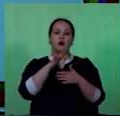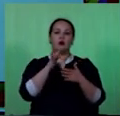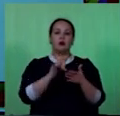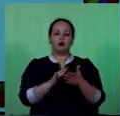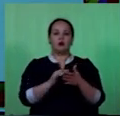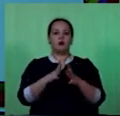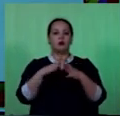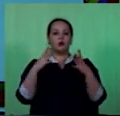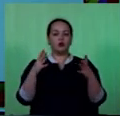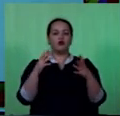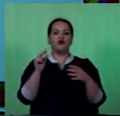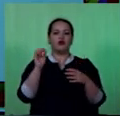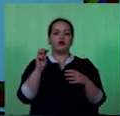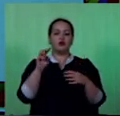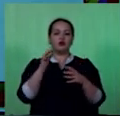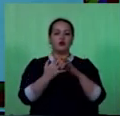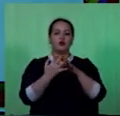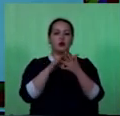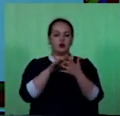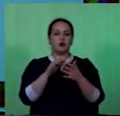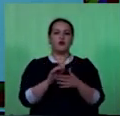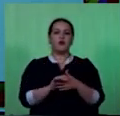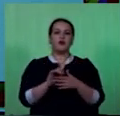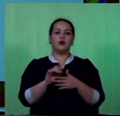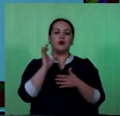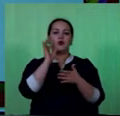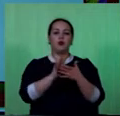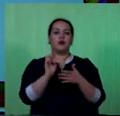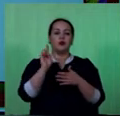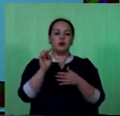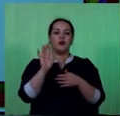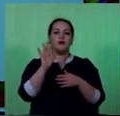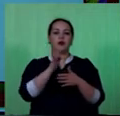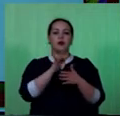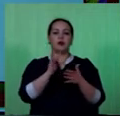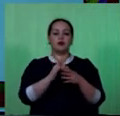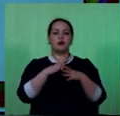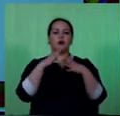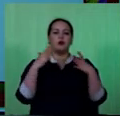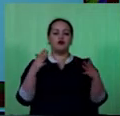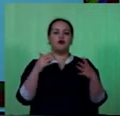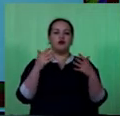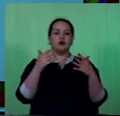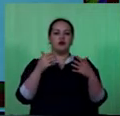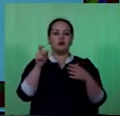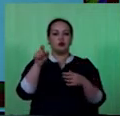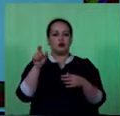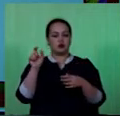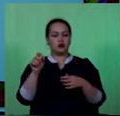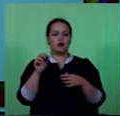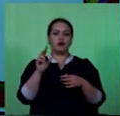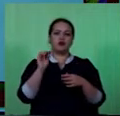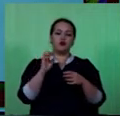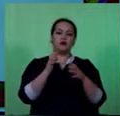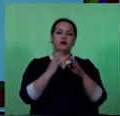больше чем села вариант ответа b в городах больше жителей чем селах